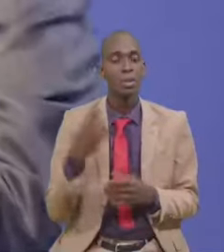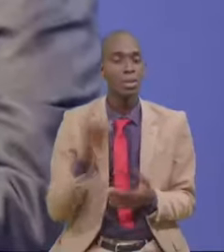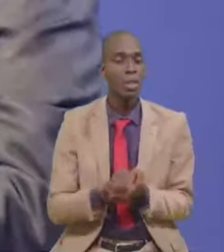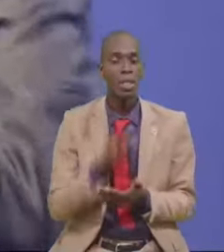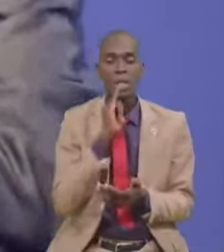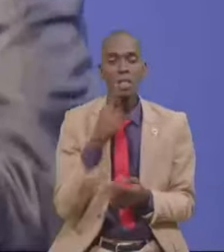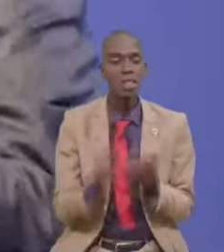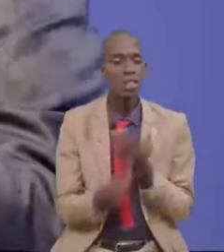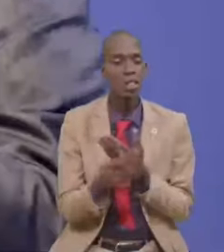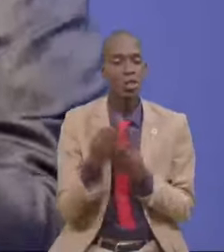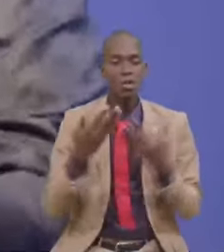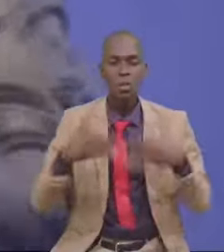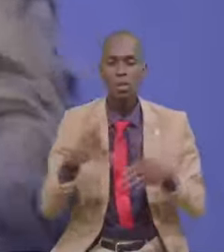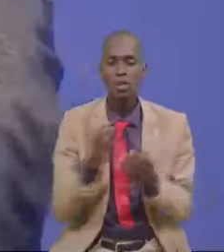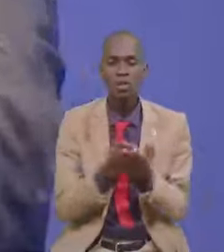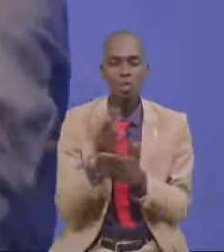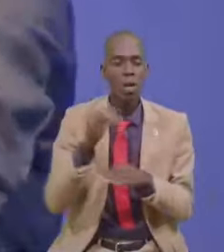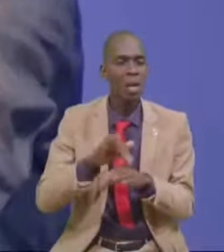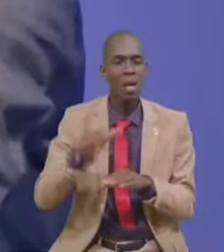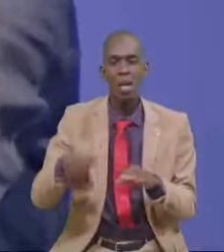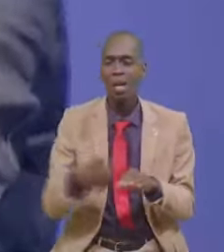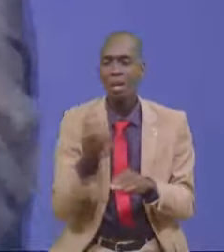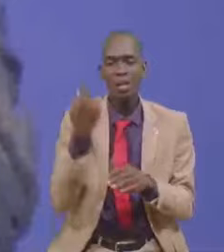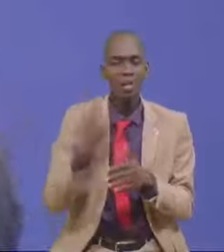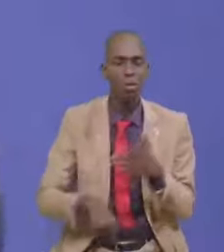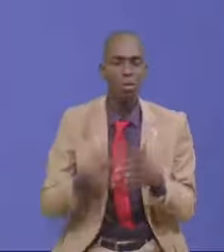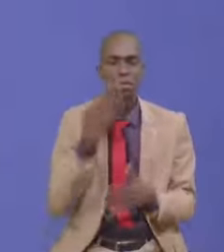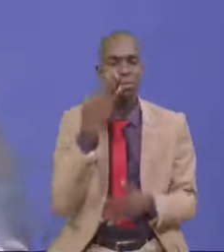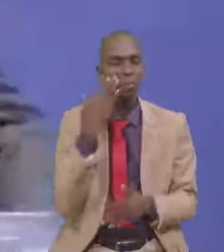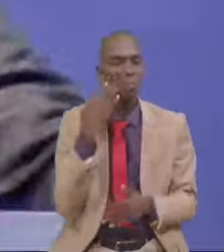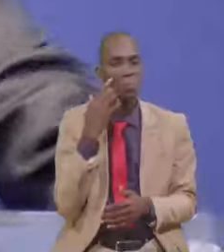La tragédie de vendre la vérité à tout prix.